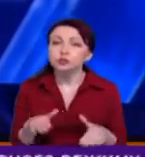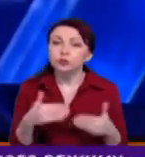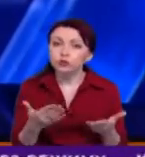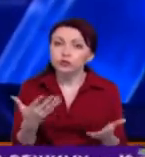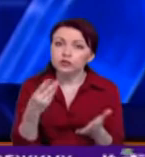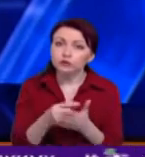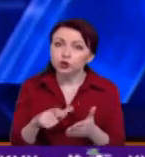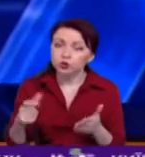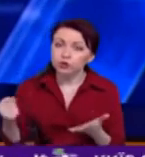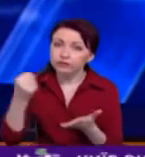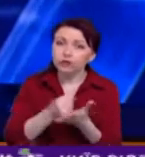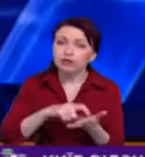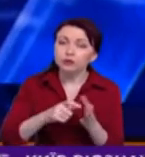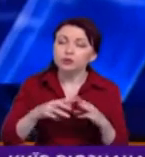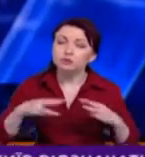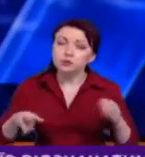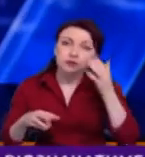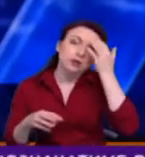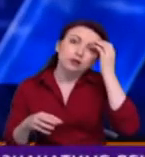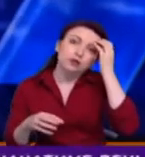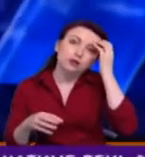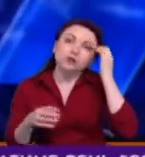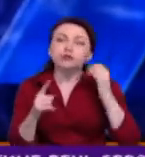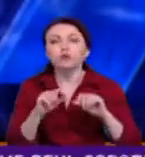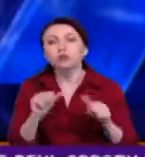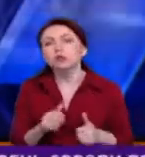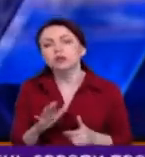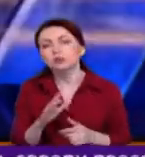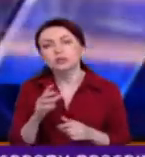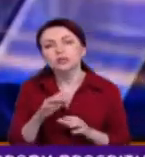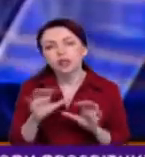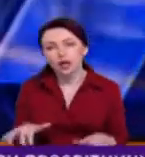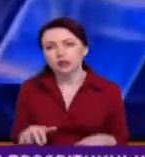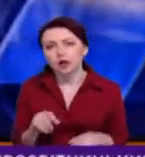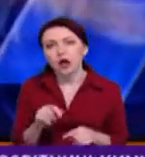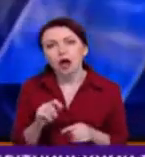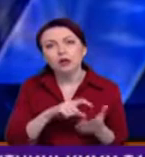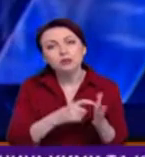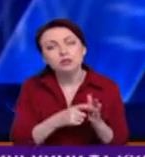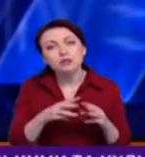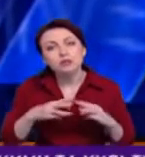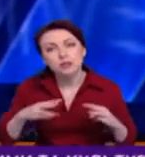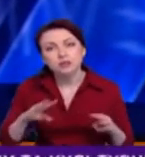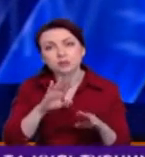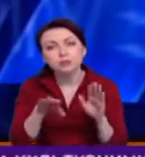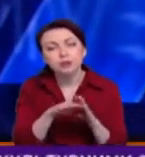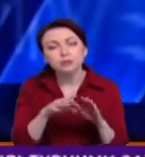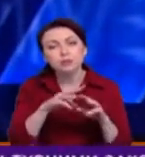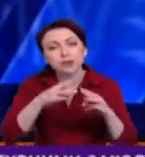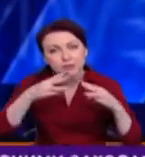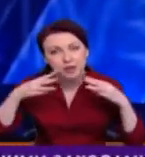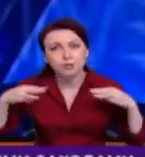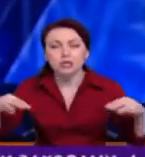кабінет міністрів, то їх формує не президент, не президентська більшість, а більшість формується під кабінет міністрів, під прем'єр-міністра.